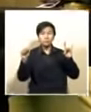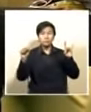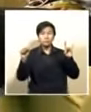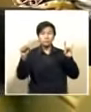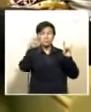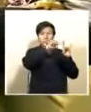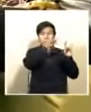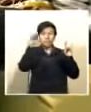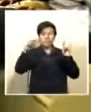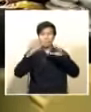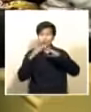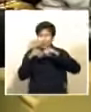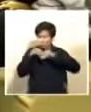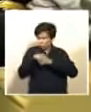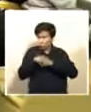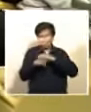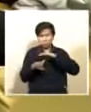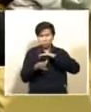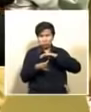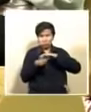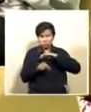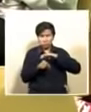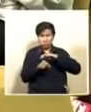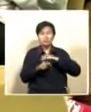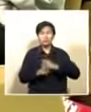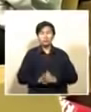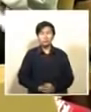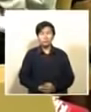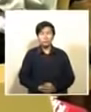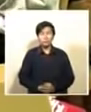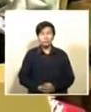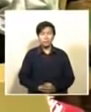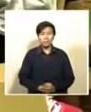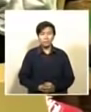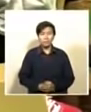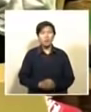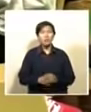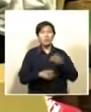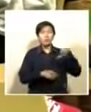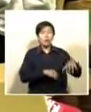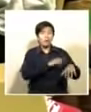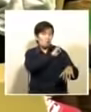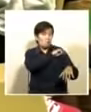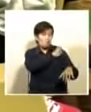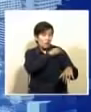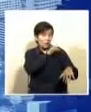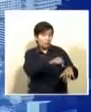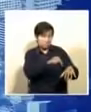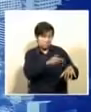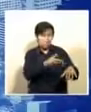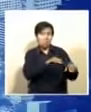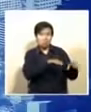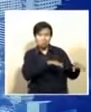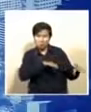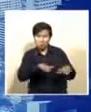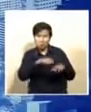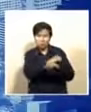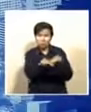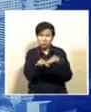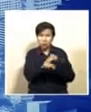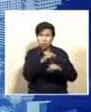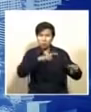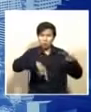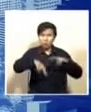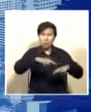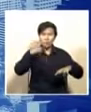ามมาว่ามีตัวอย่างอย่างไรส่วนที่อื่นๆนะครับก็มีรายละเอียดซึ่งคงจะได้เพิ่มเติมเป็นเอกสารให้กับทางสื่อมวลชนต่